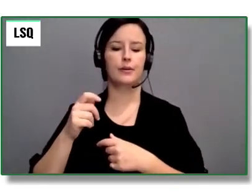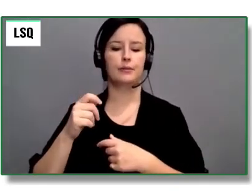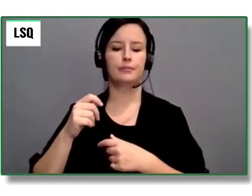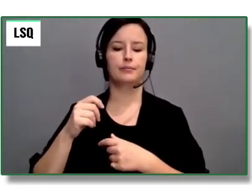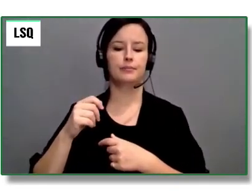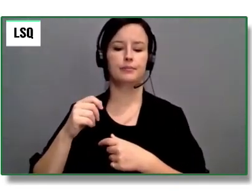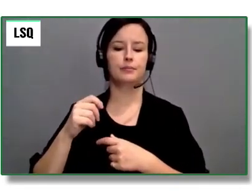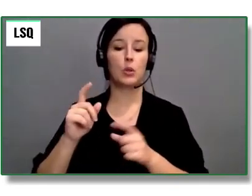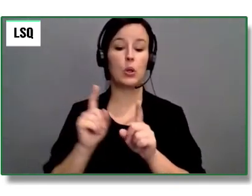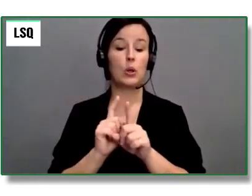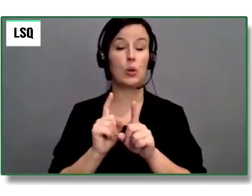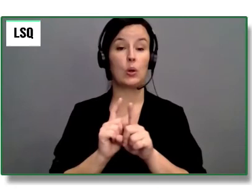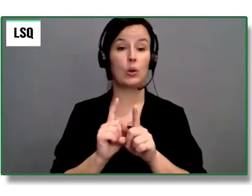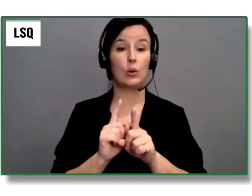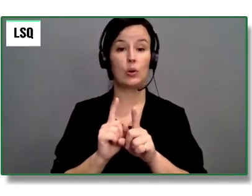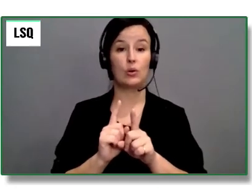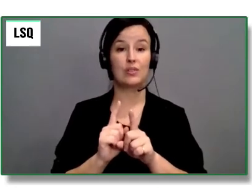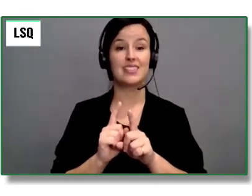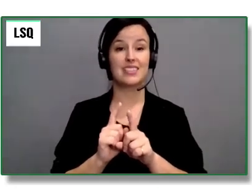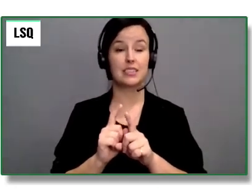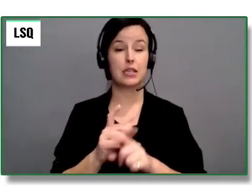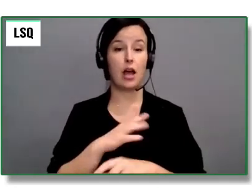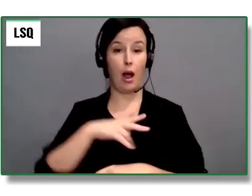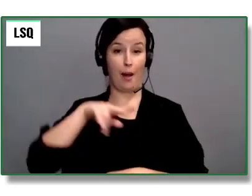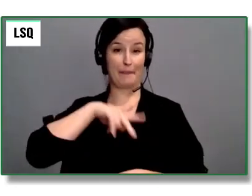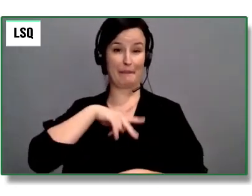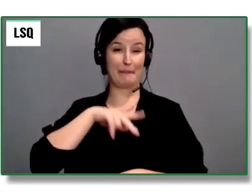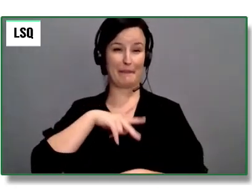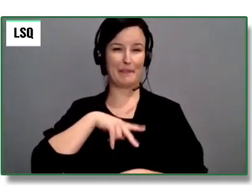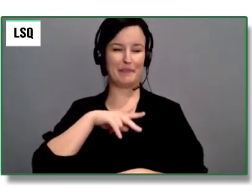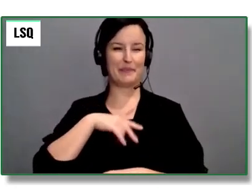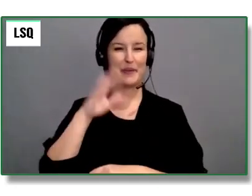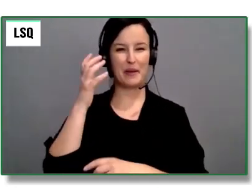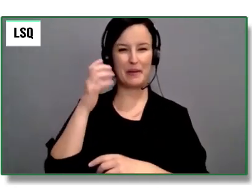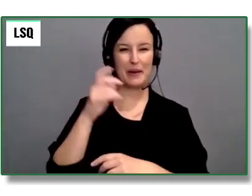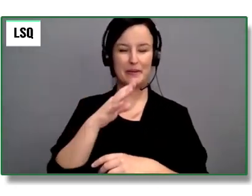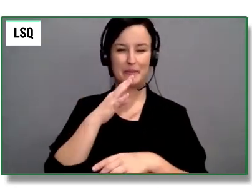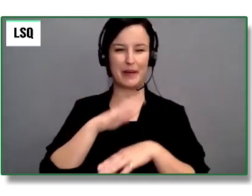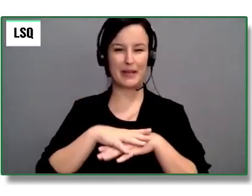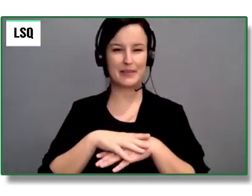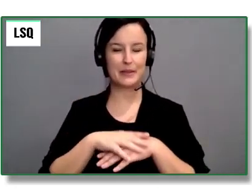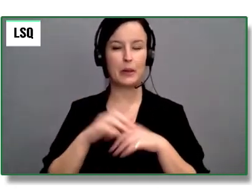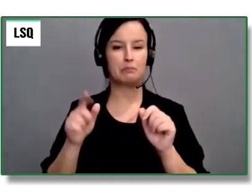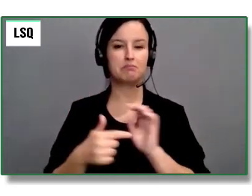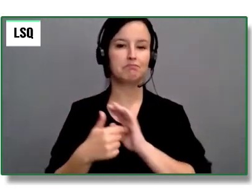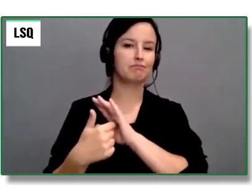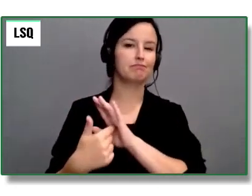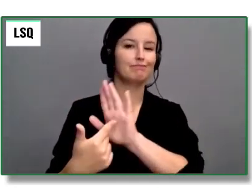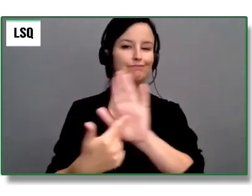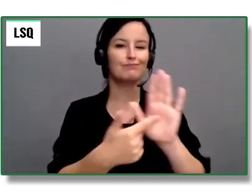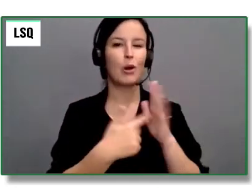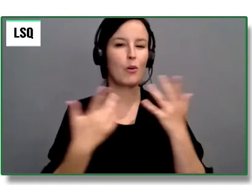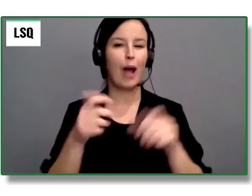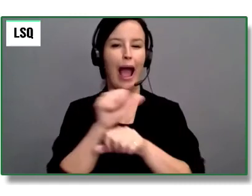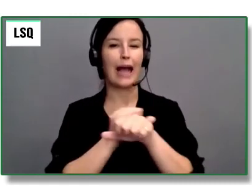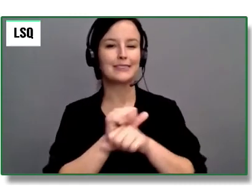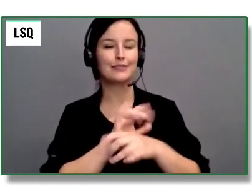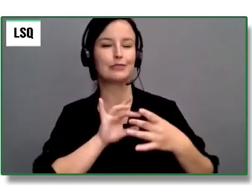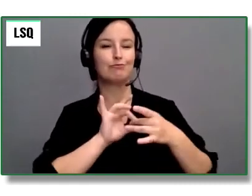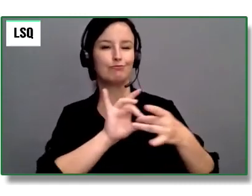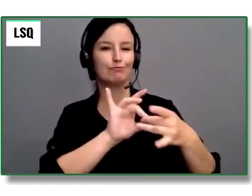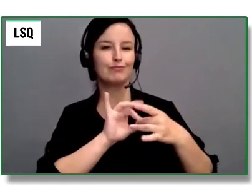Et j'ai aussi mon propre balado que je vais présenter qui met de l'avant des activités de connexion avec la